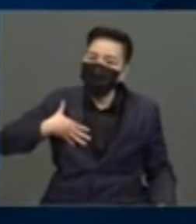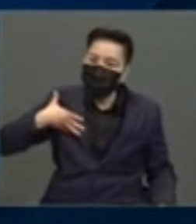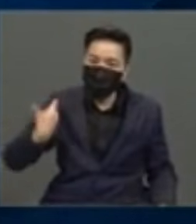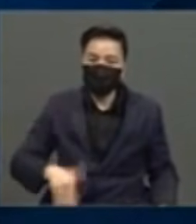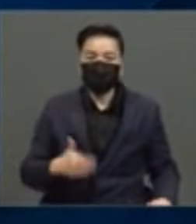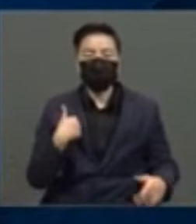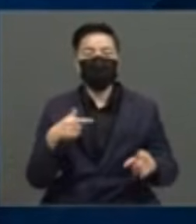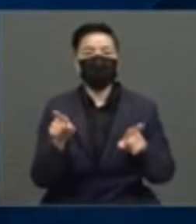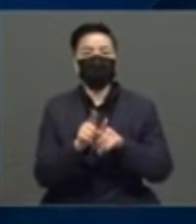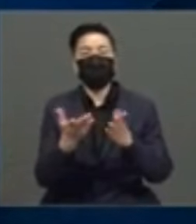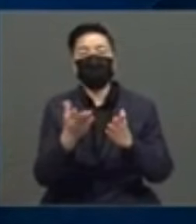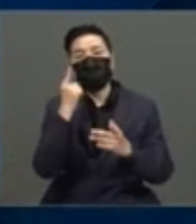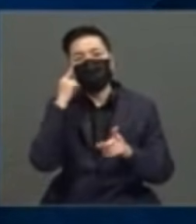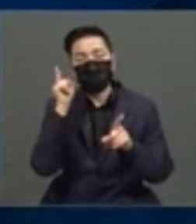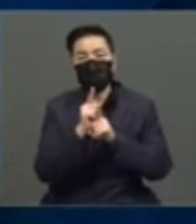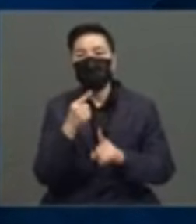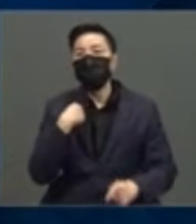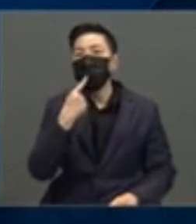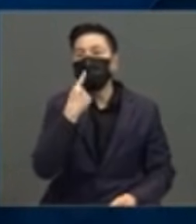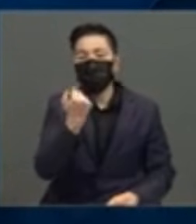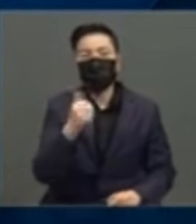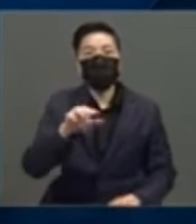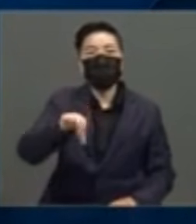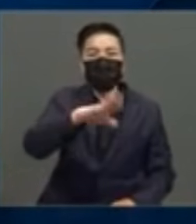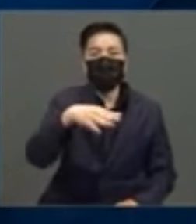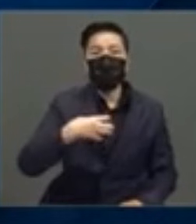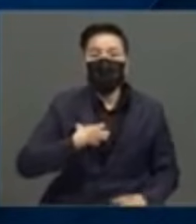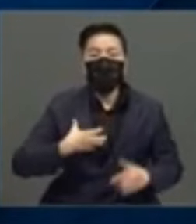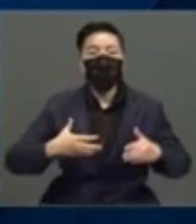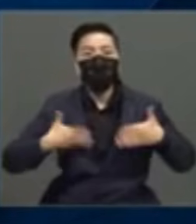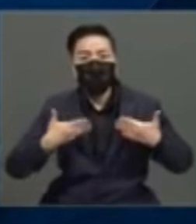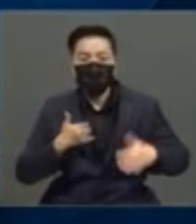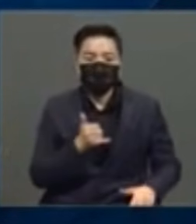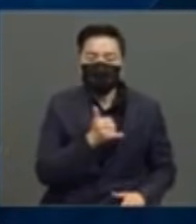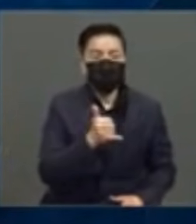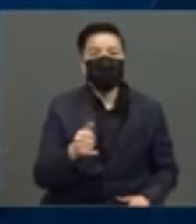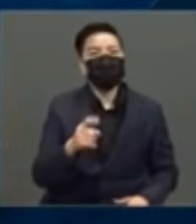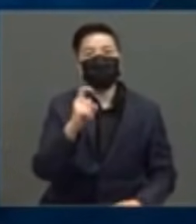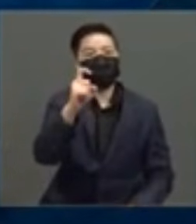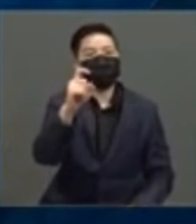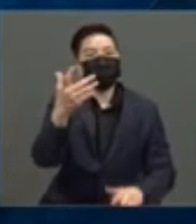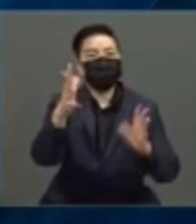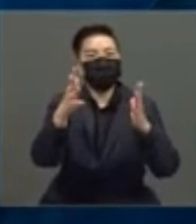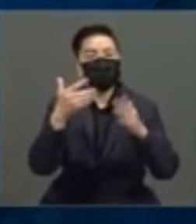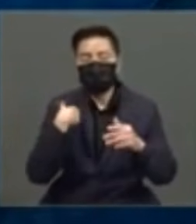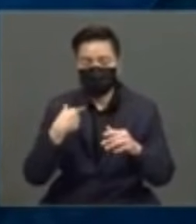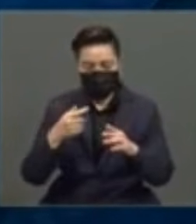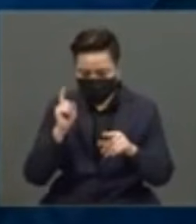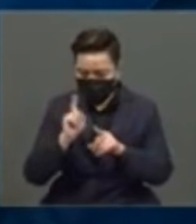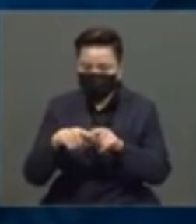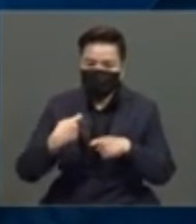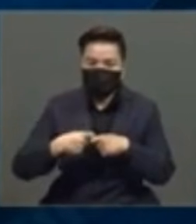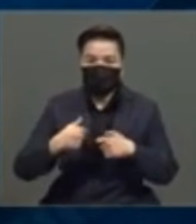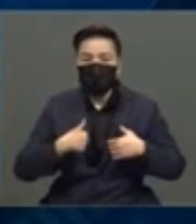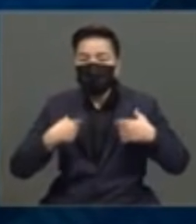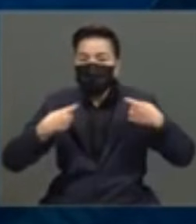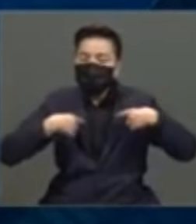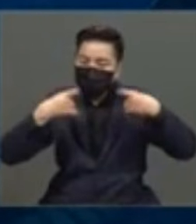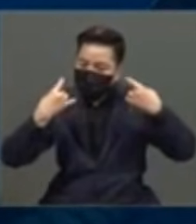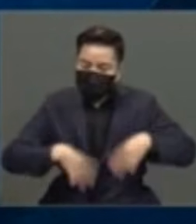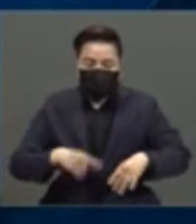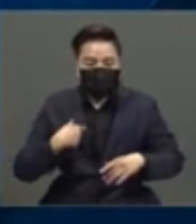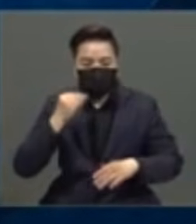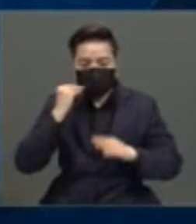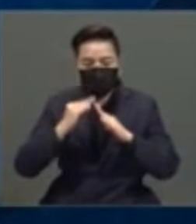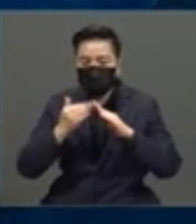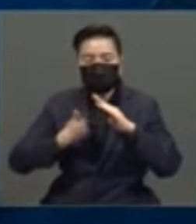ยเพราะฉะนั้นคาดการณ์ได้เลยครับว่าสิ่งที่ท่านอยากจะสะดวกสบายจะไม่เกิดขึ้นแล้วก็จะทำให้ท่านต้องตัดสินใจใหม่ที่จะ